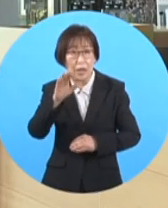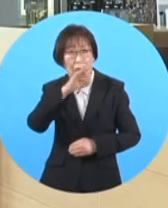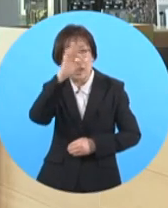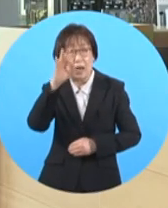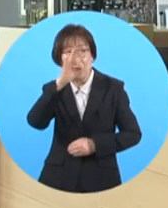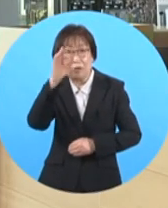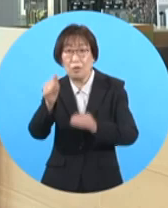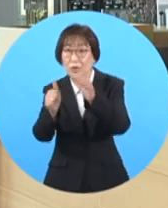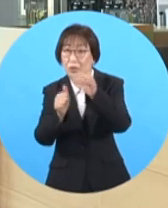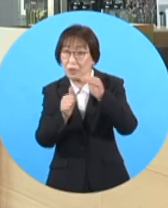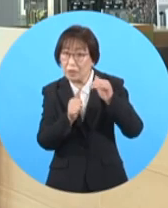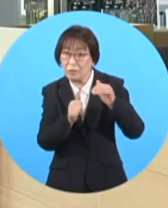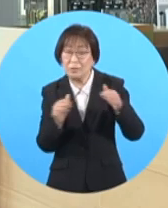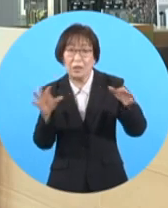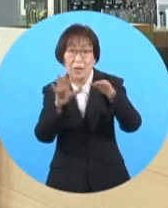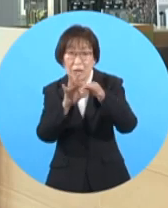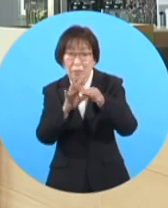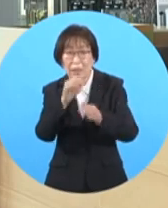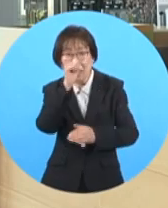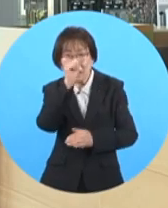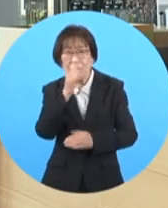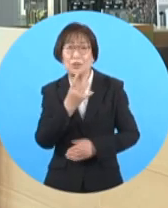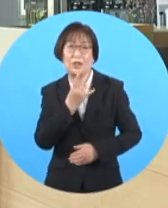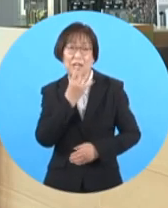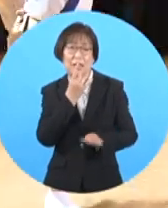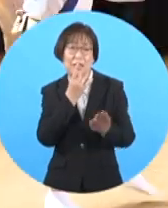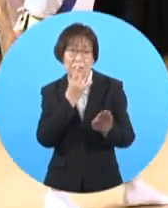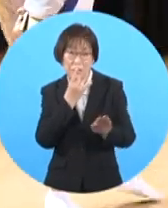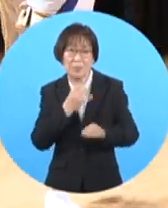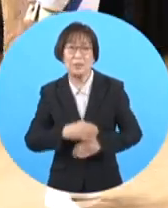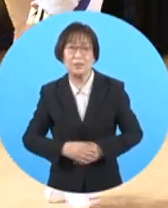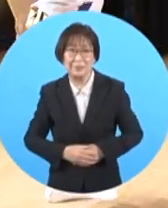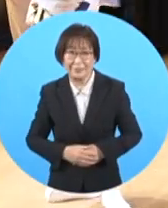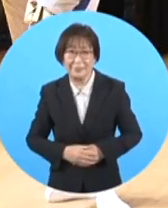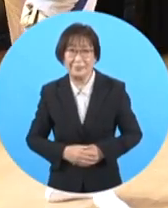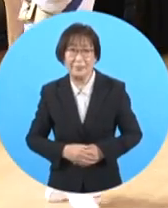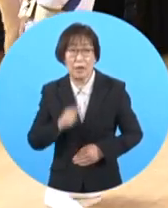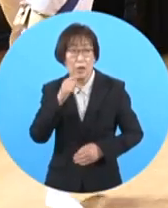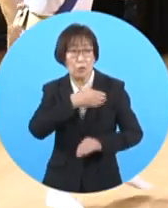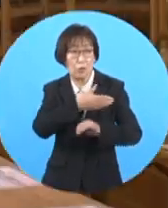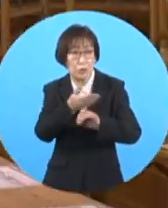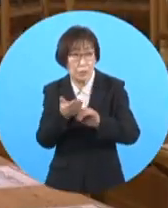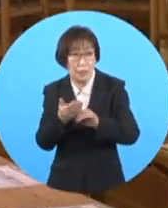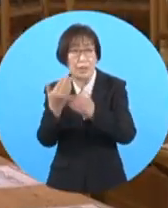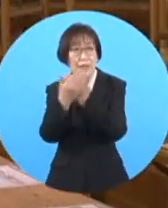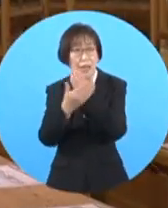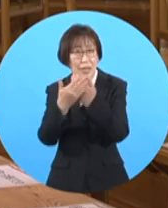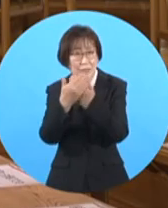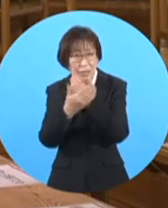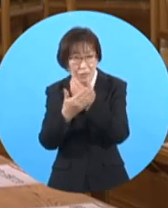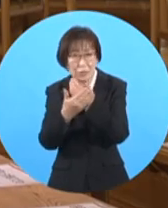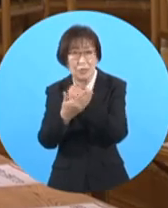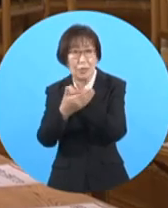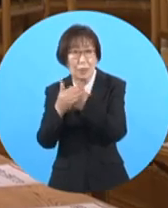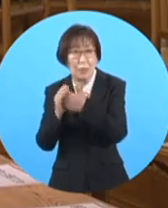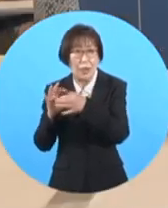客につながればいいなと期待しております。 徳島で大切に守られ